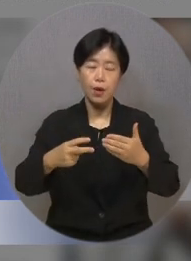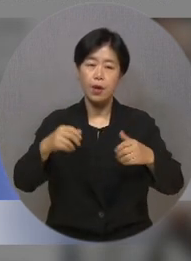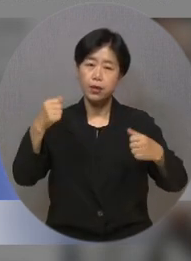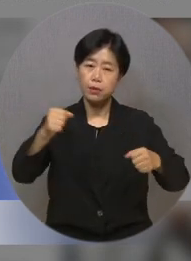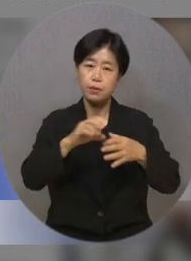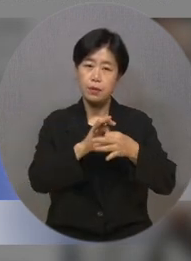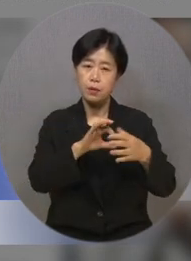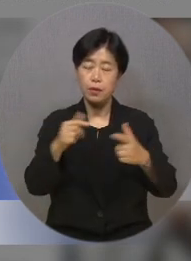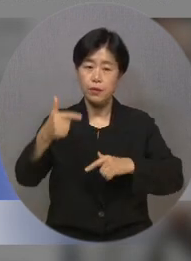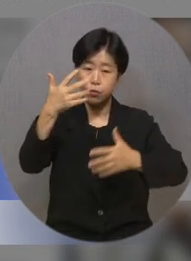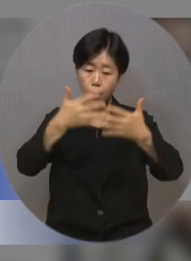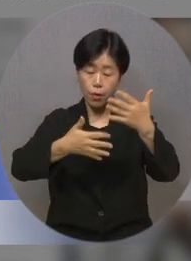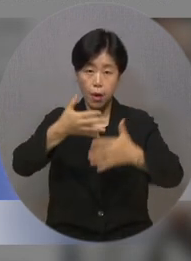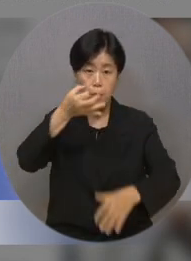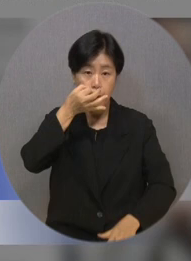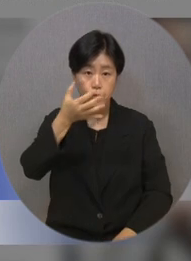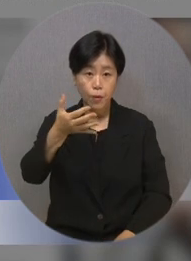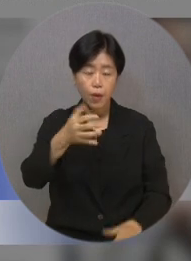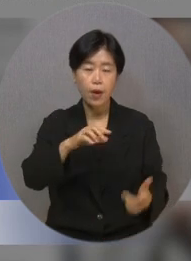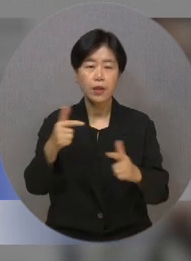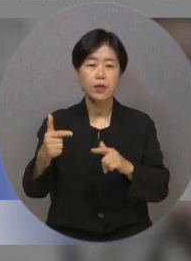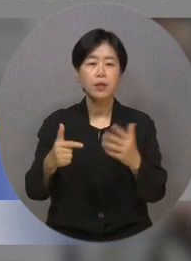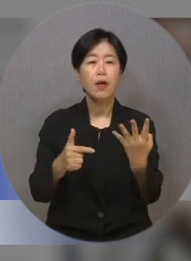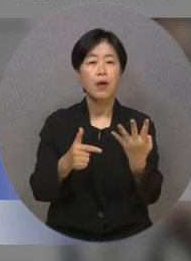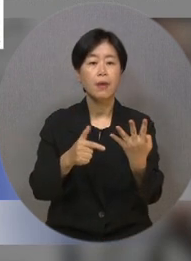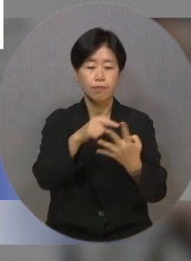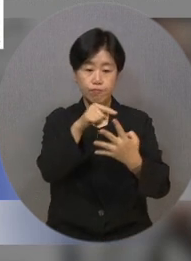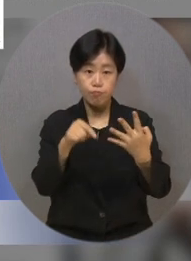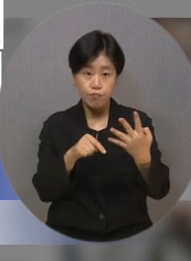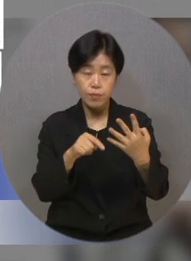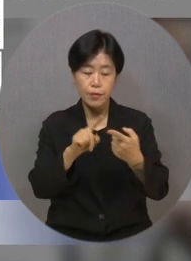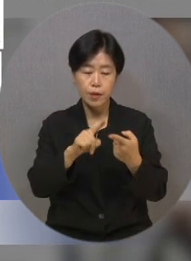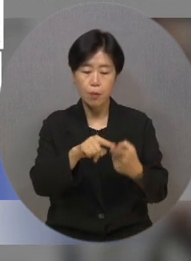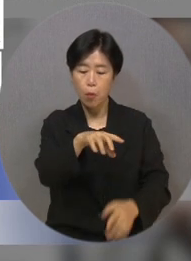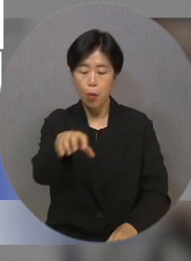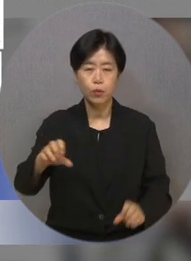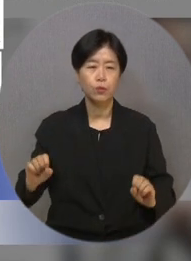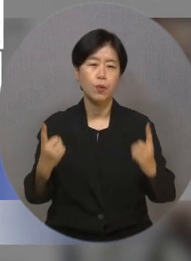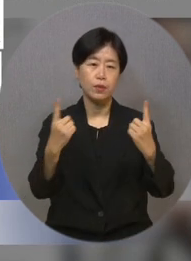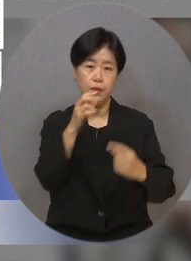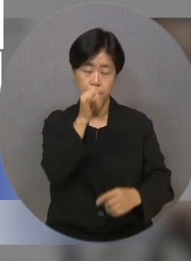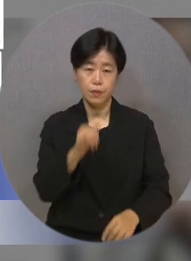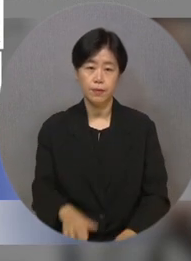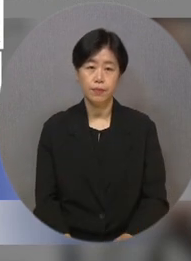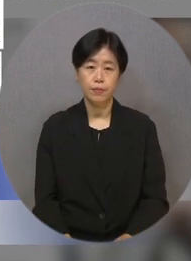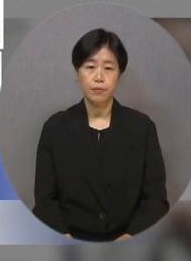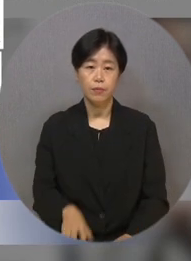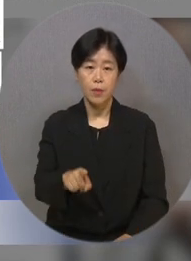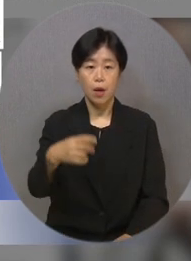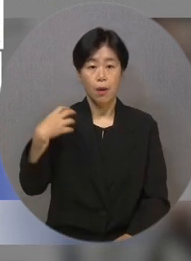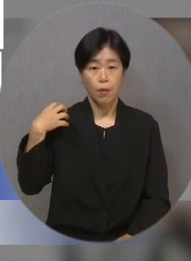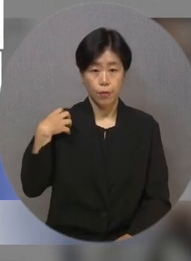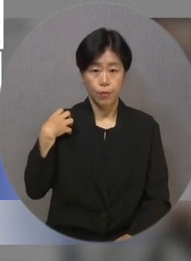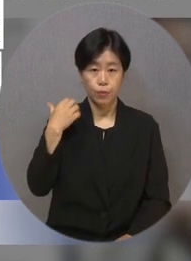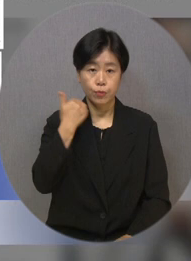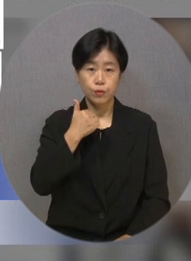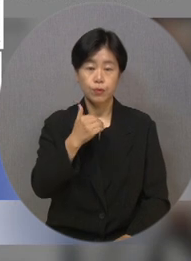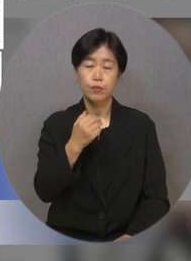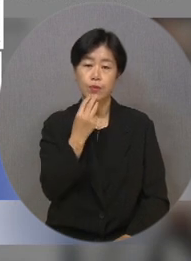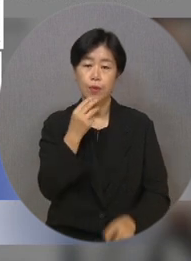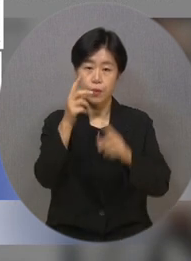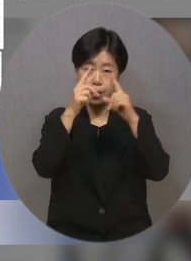등 네개의 부대 행사가 동시에 진행되는데요 한편 대회장을 맡은 서울대학교 손봉호 명의